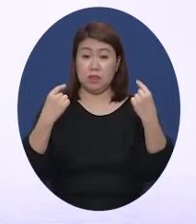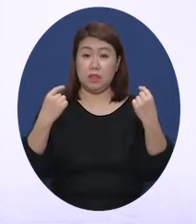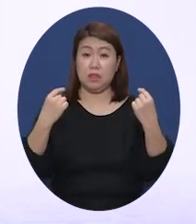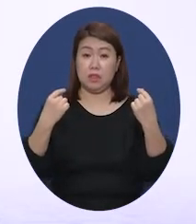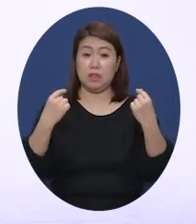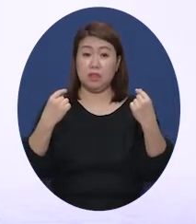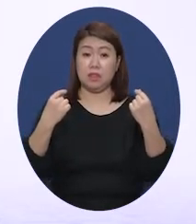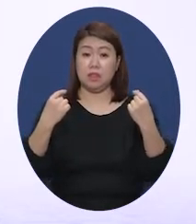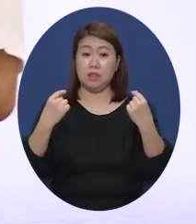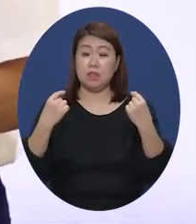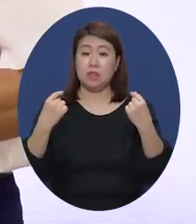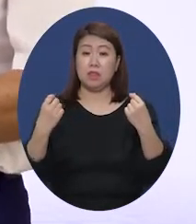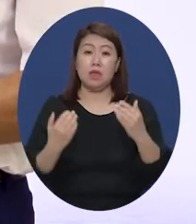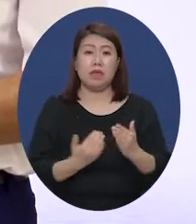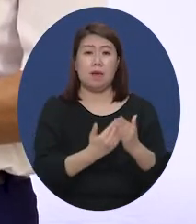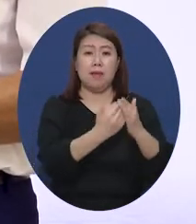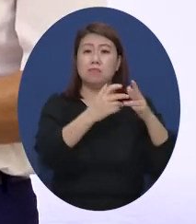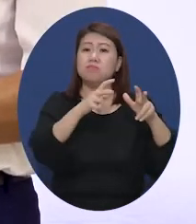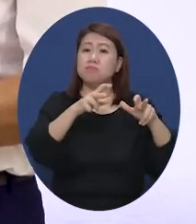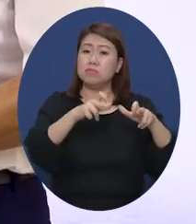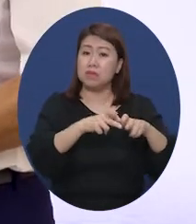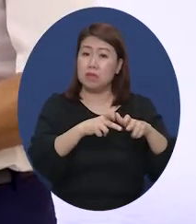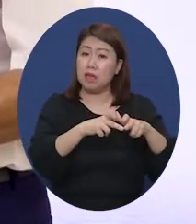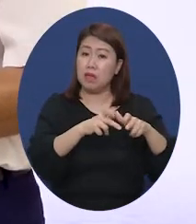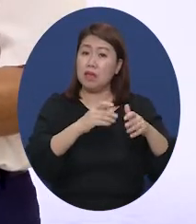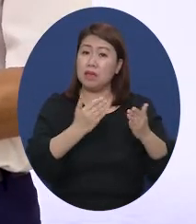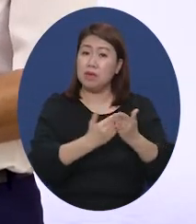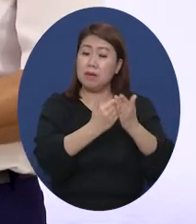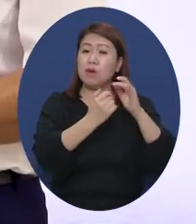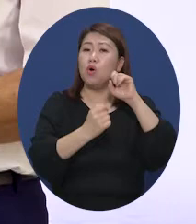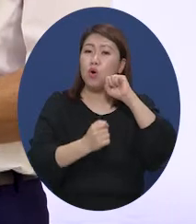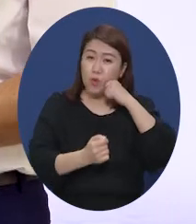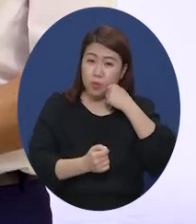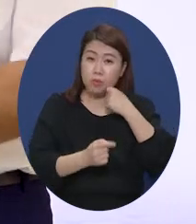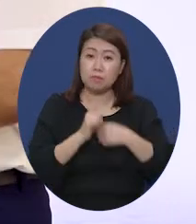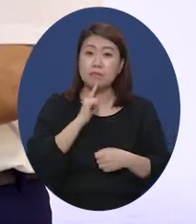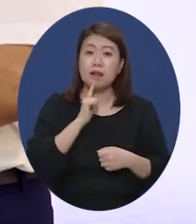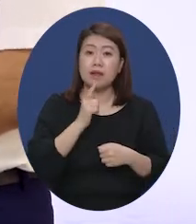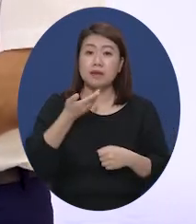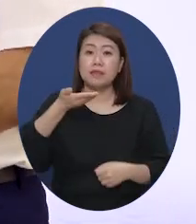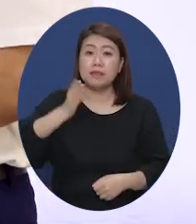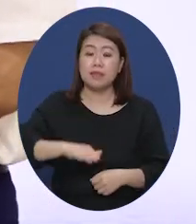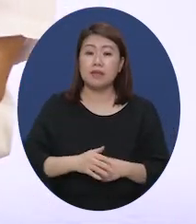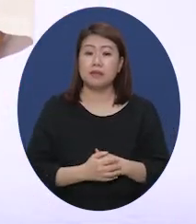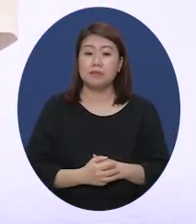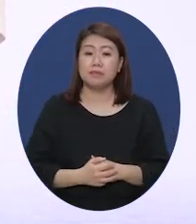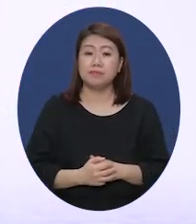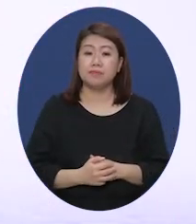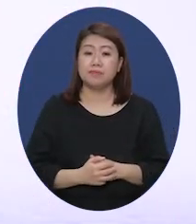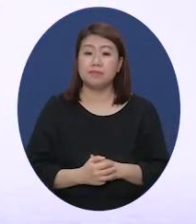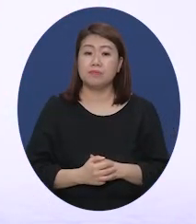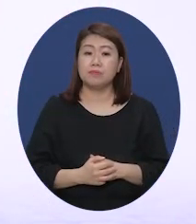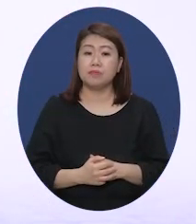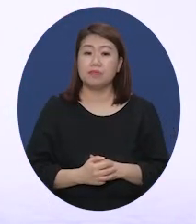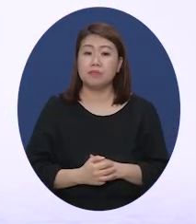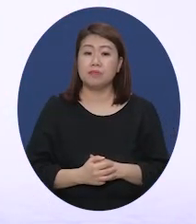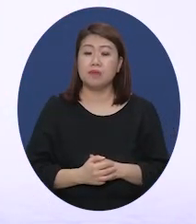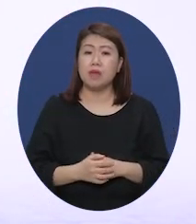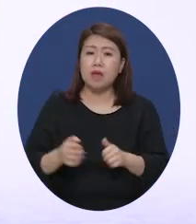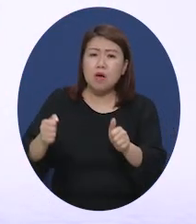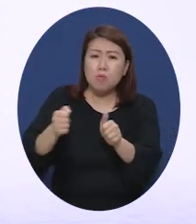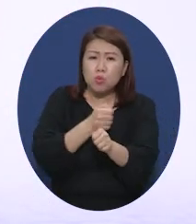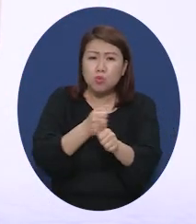투자 및 개발 장애라고 이렇게 제가 써놨습니다만, 이 밑에 부분에 나옵니다. 따로 얘기를 할게요. 토지 소유 문제로 폭력과